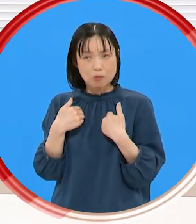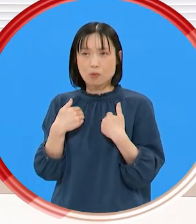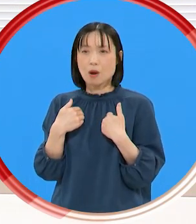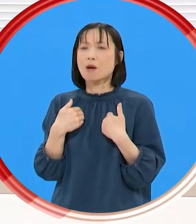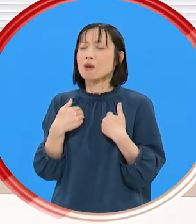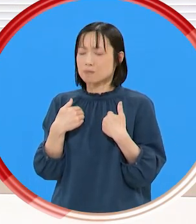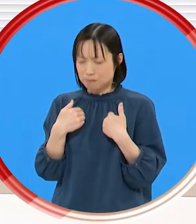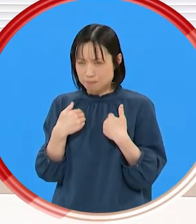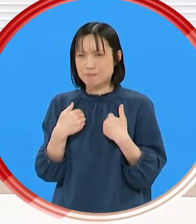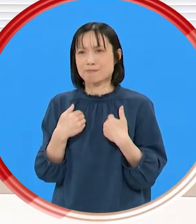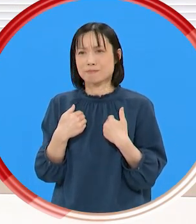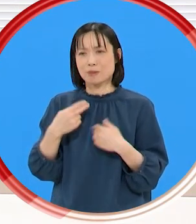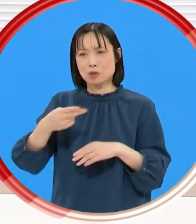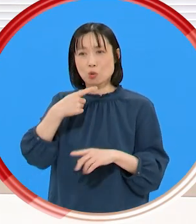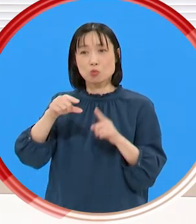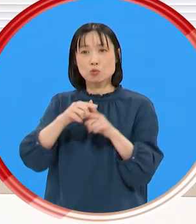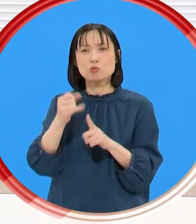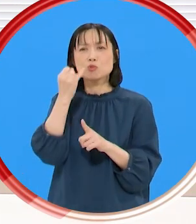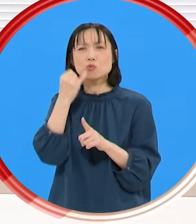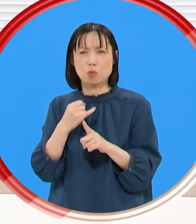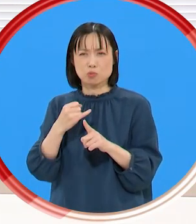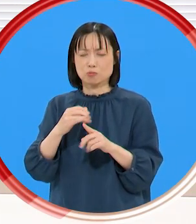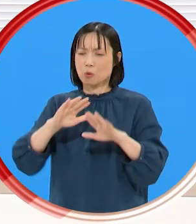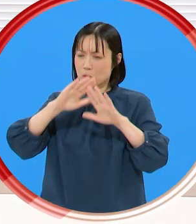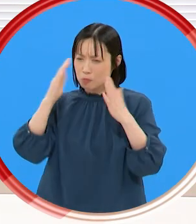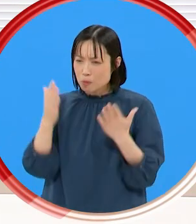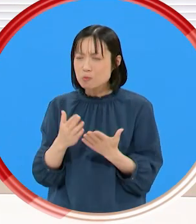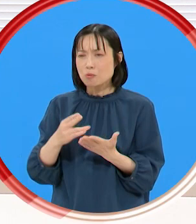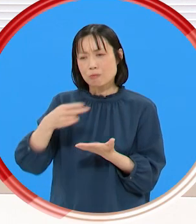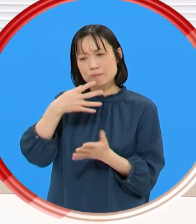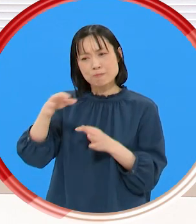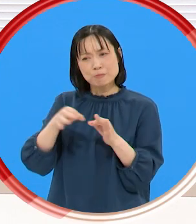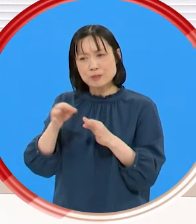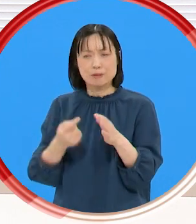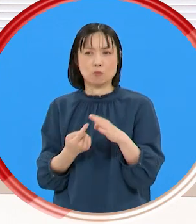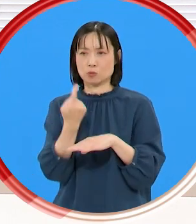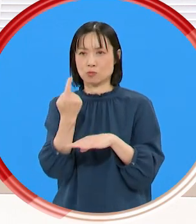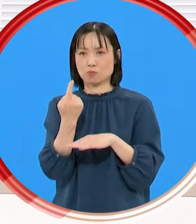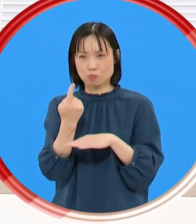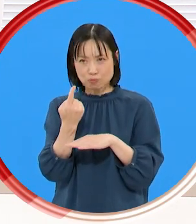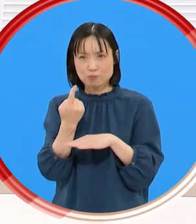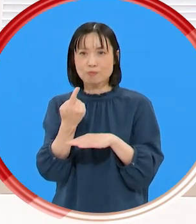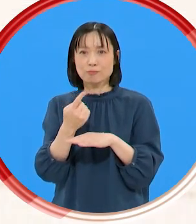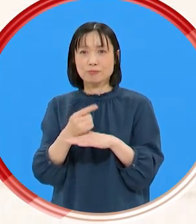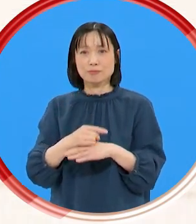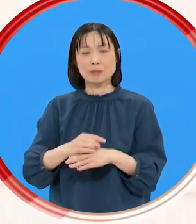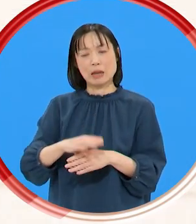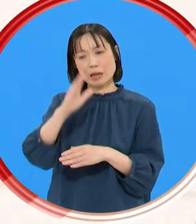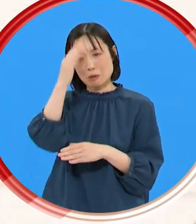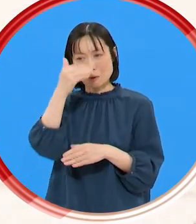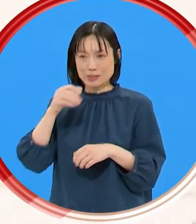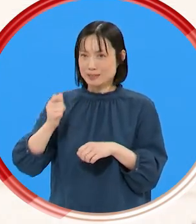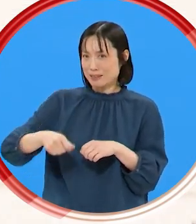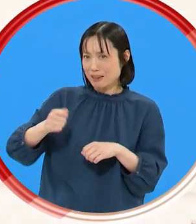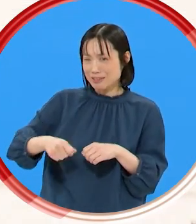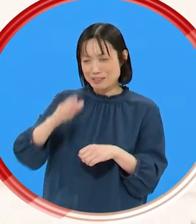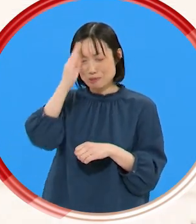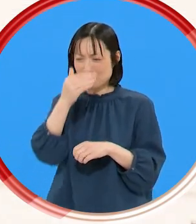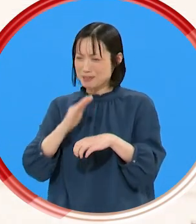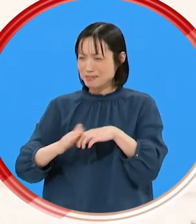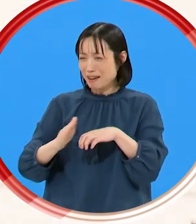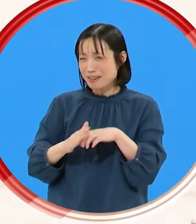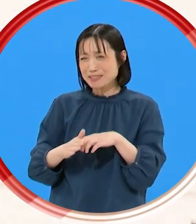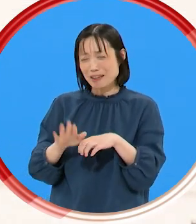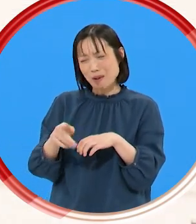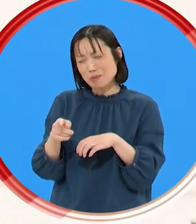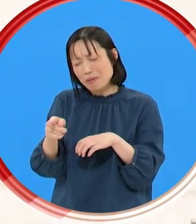ですか？ はい、カンピロバクター食中毒のほとんどは飲食店で発生しています。 鶏のたたきや鶏刺しがメニ